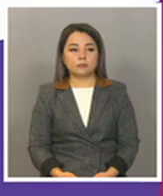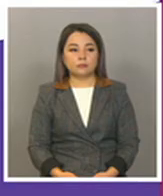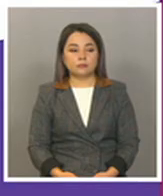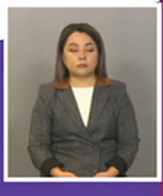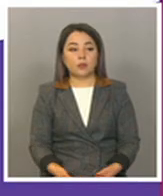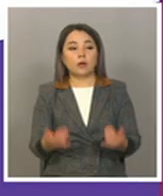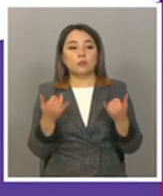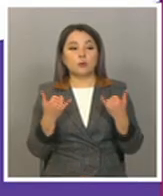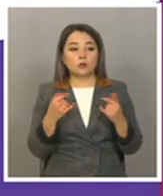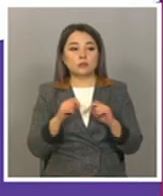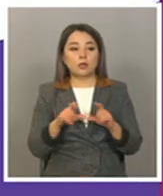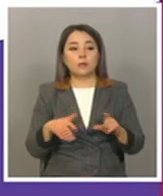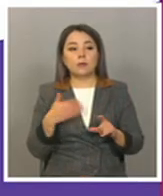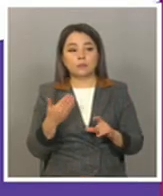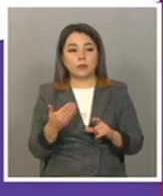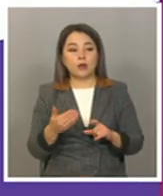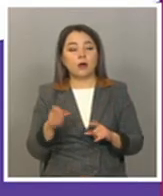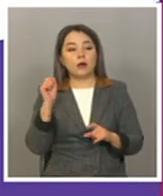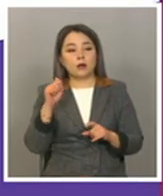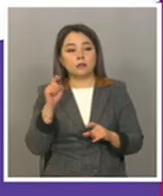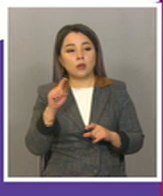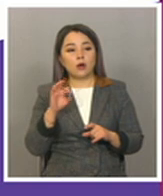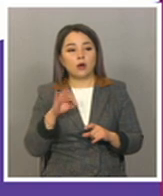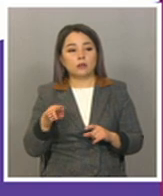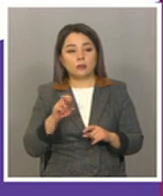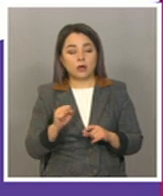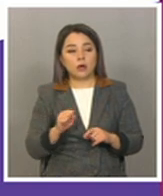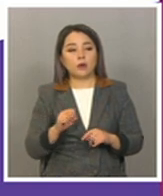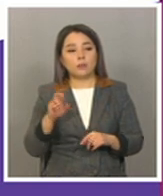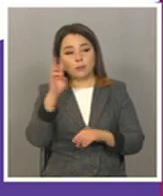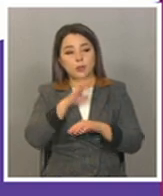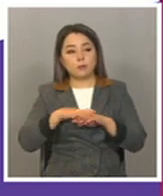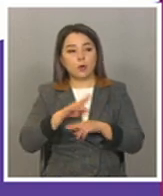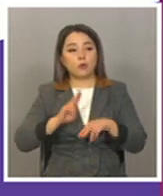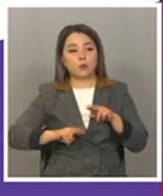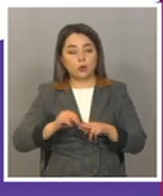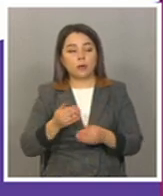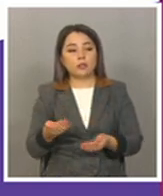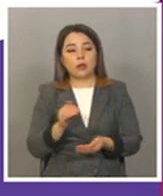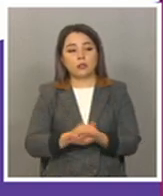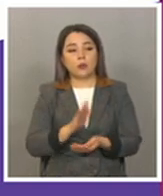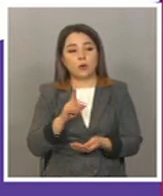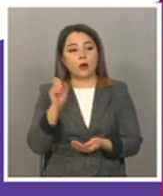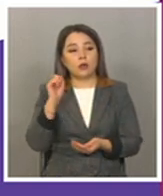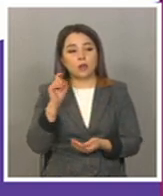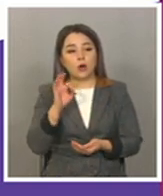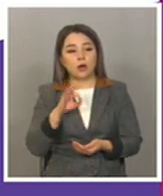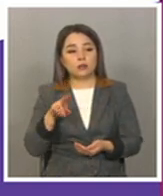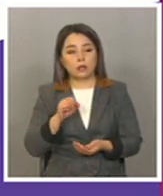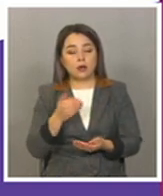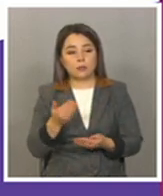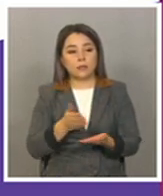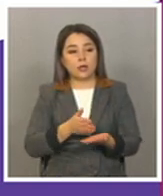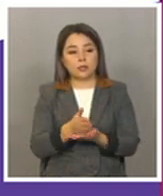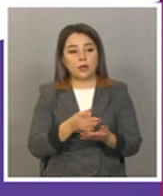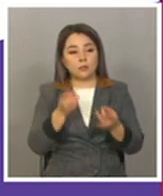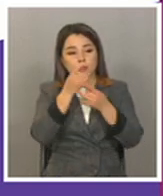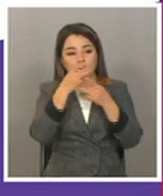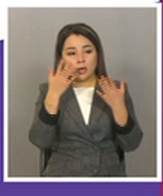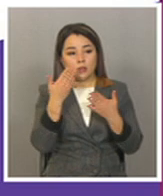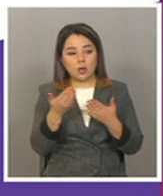Бүгінгі сабақта Алтын Орда мемлекетінің құрылуымен танысасыз. Алтын Орда мемлекетінің саяси, мәдени